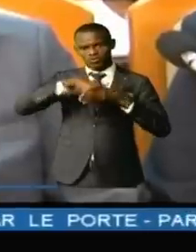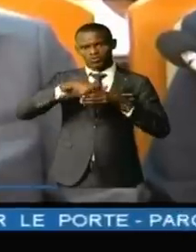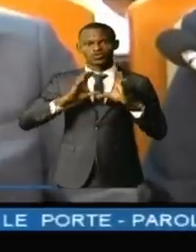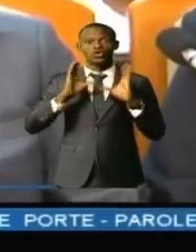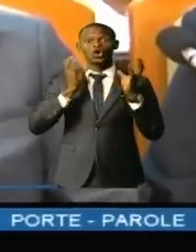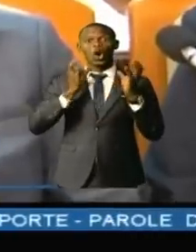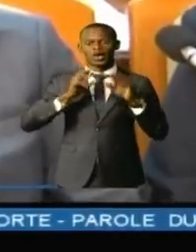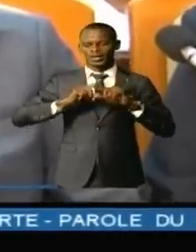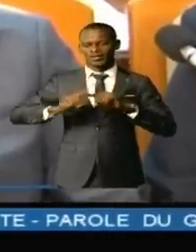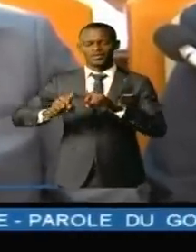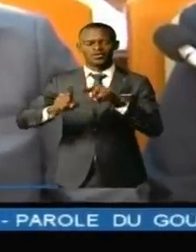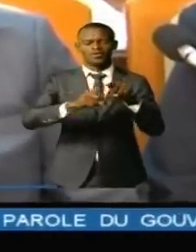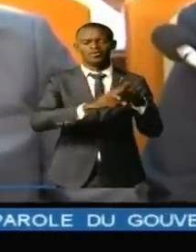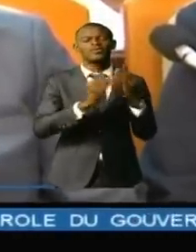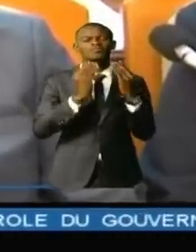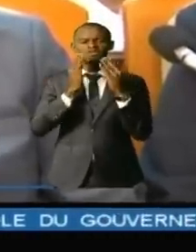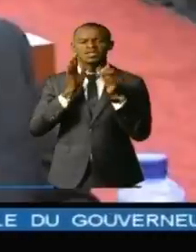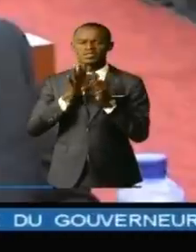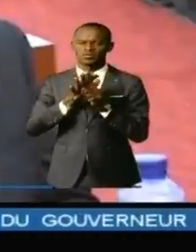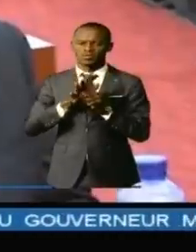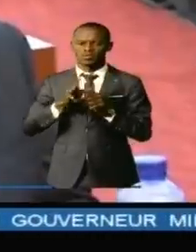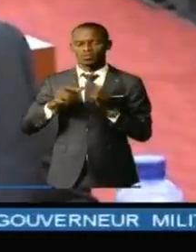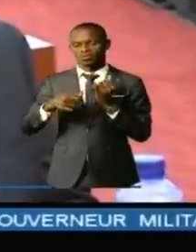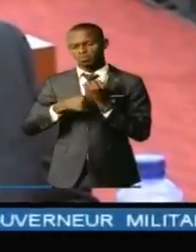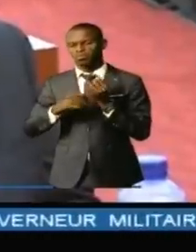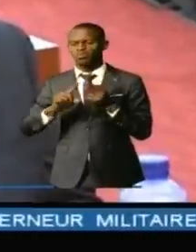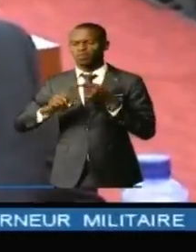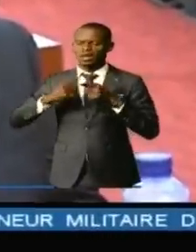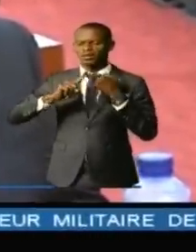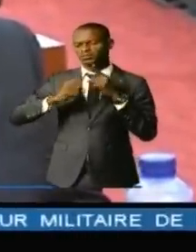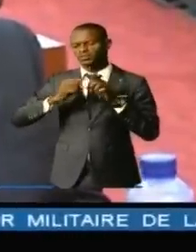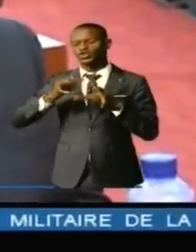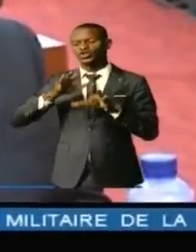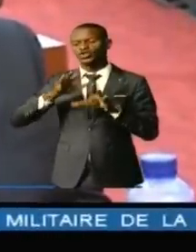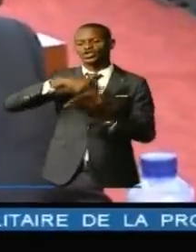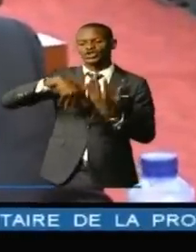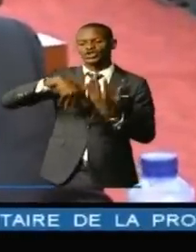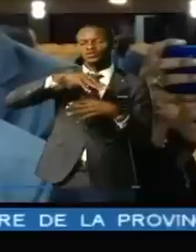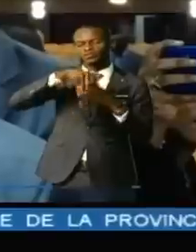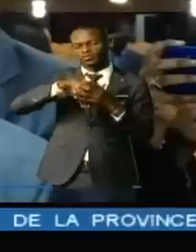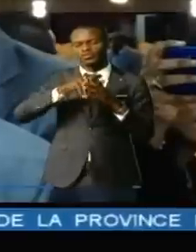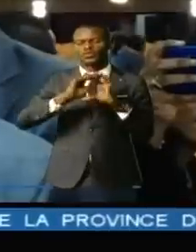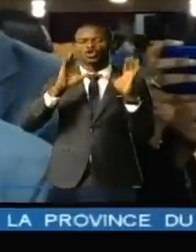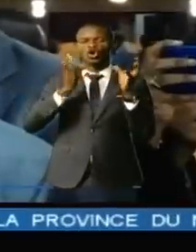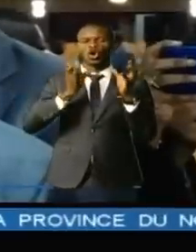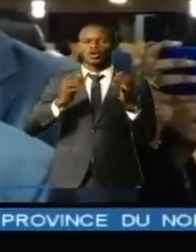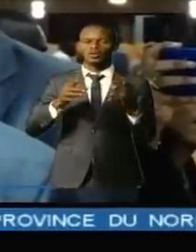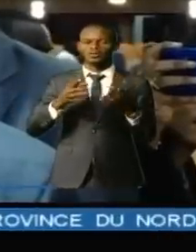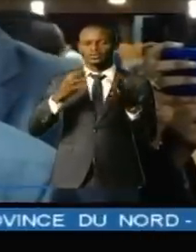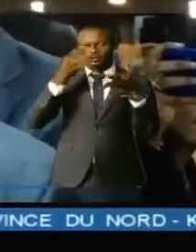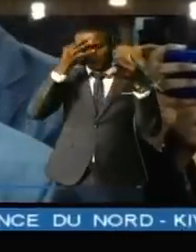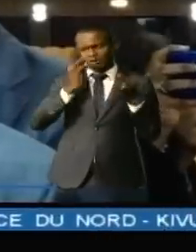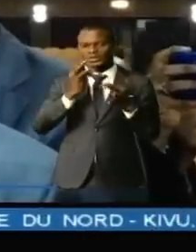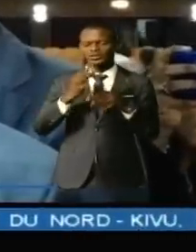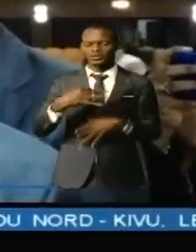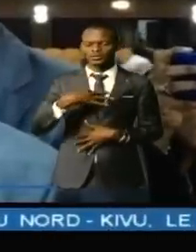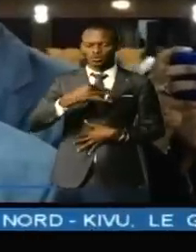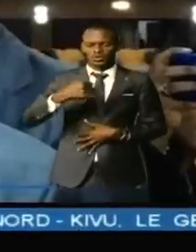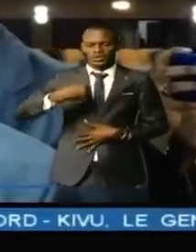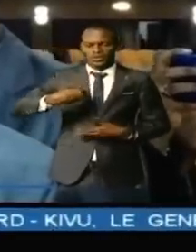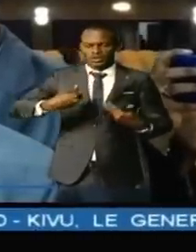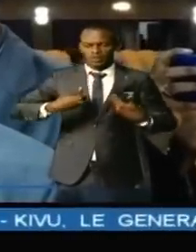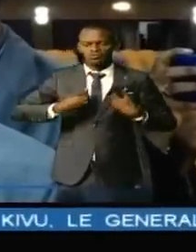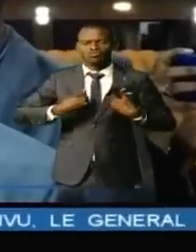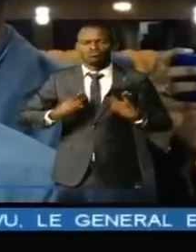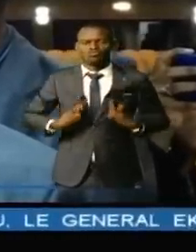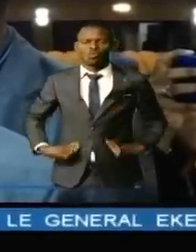les estimés collègues congressistes qui ont jeté leur dévolu à travers ce vote historique sur